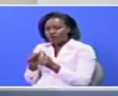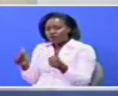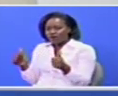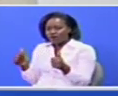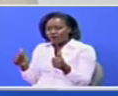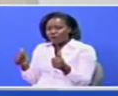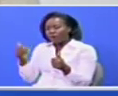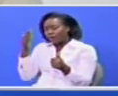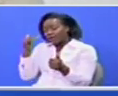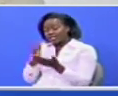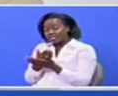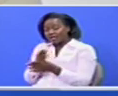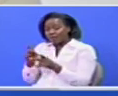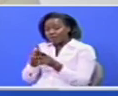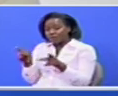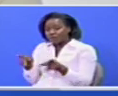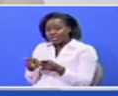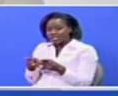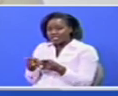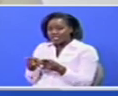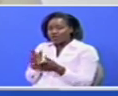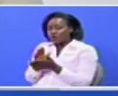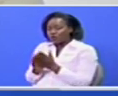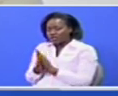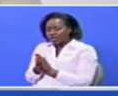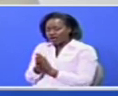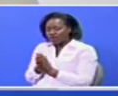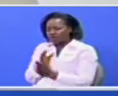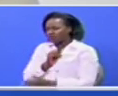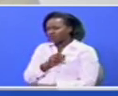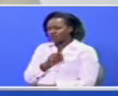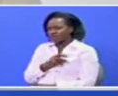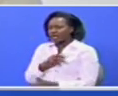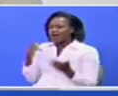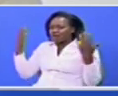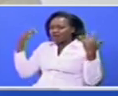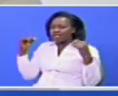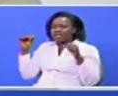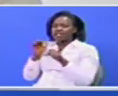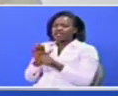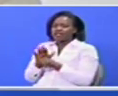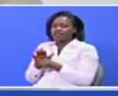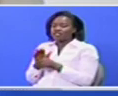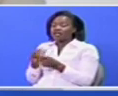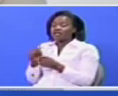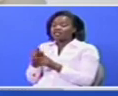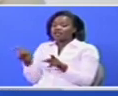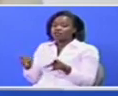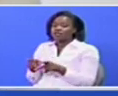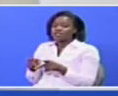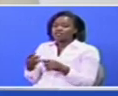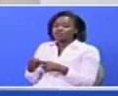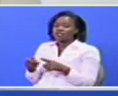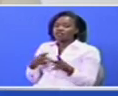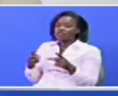maeneo fulani imetachwa na Bwana Shaka ya kwamba mvua imekuwa nyingi na pia inatarajiwa kunyesha sehemu zingine. La muhimu ni